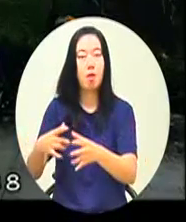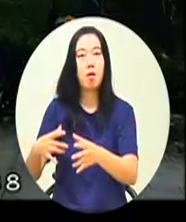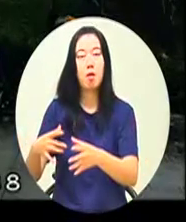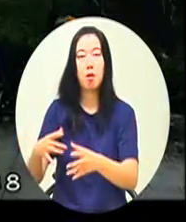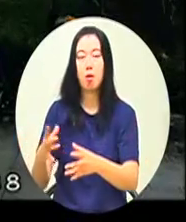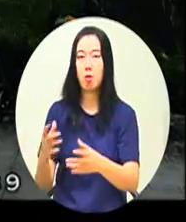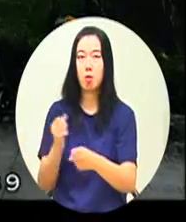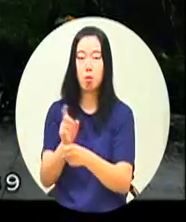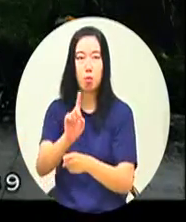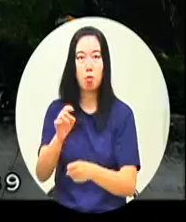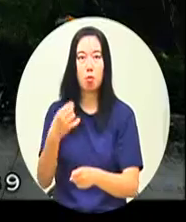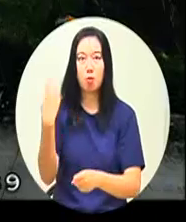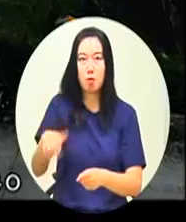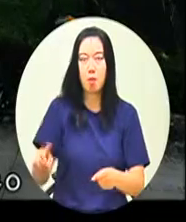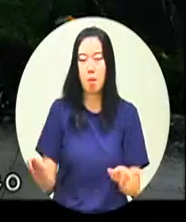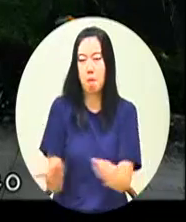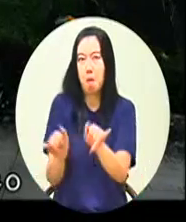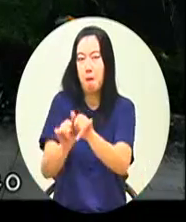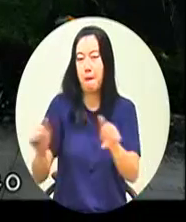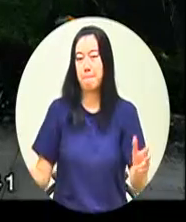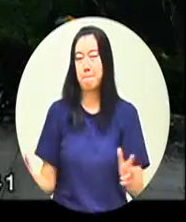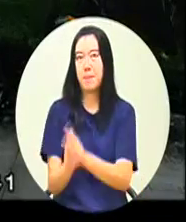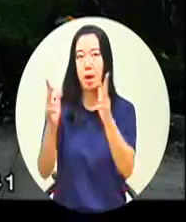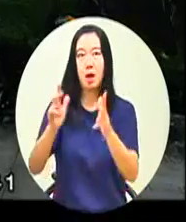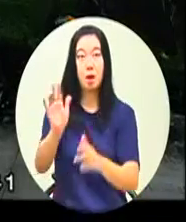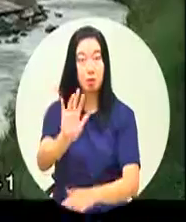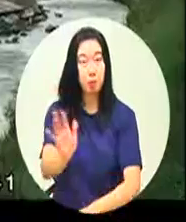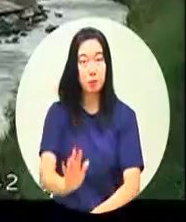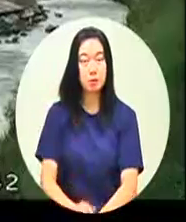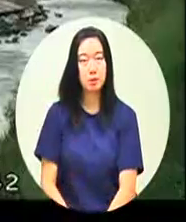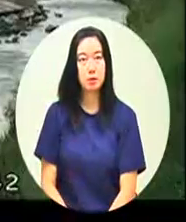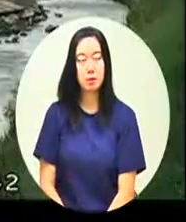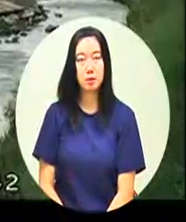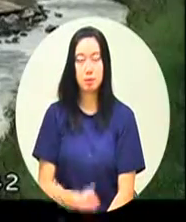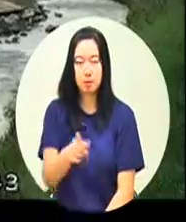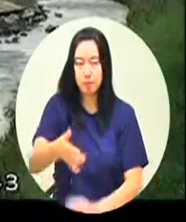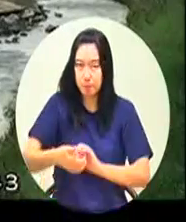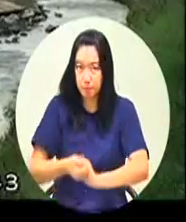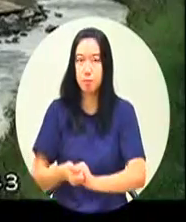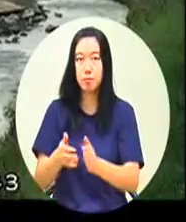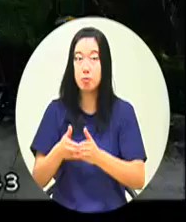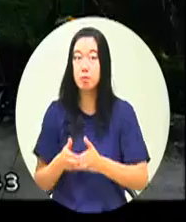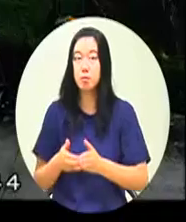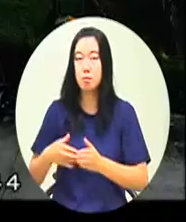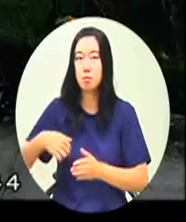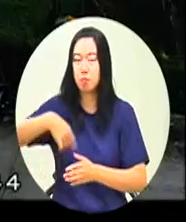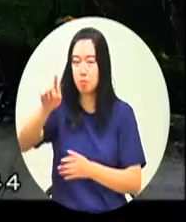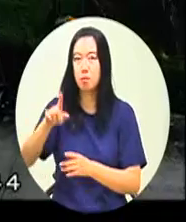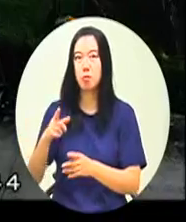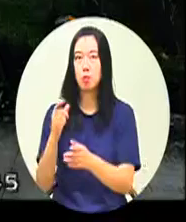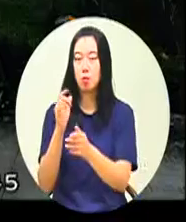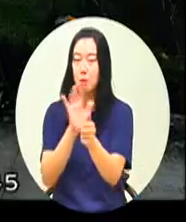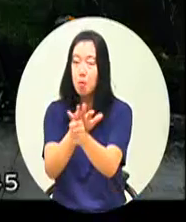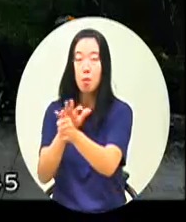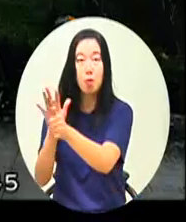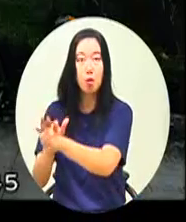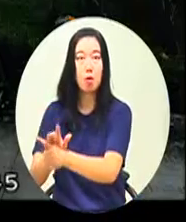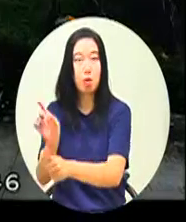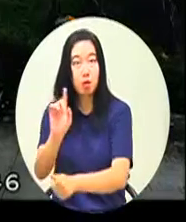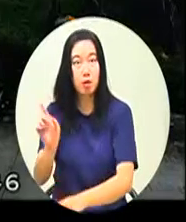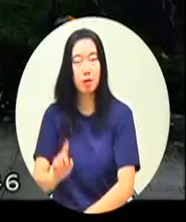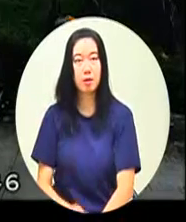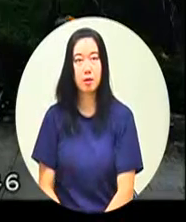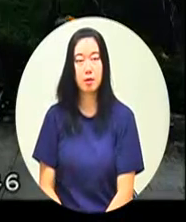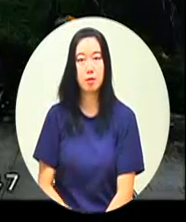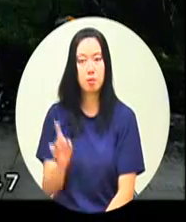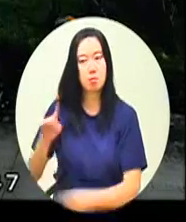做一个什么冲突啦。所以讲，我讲局长吼，你一定爱去甲因这处理化惠民，他